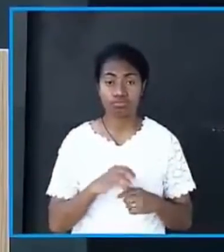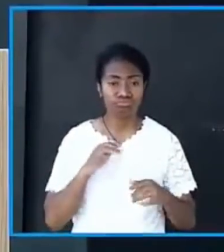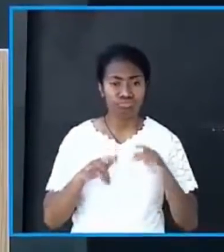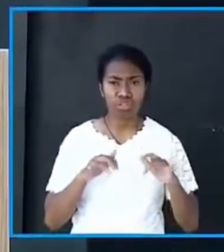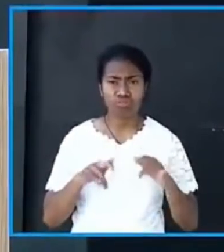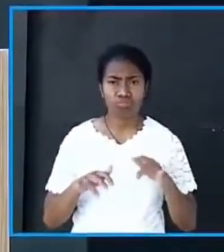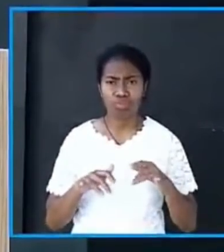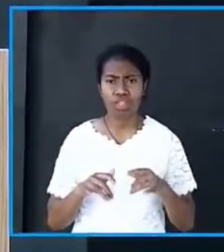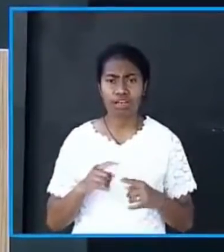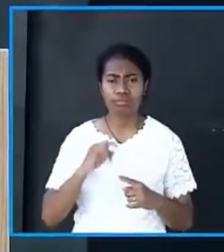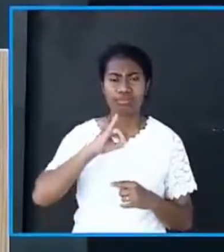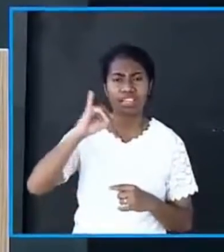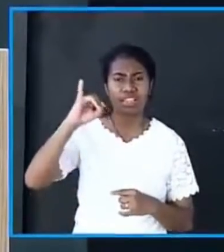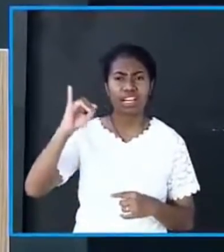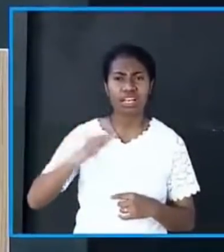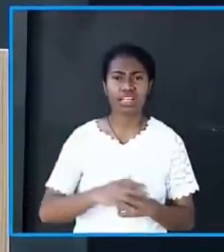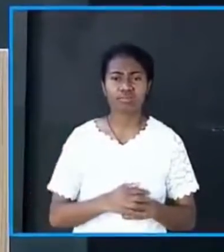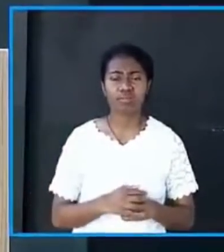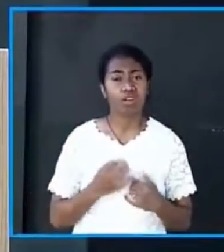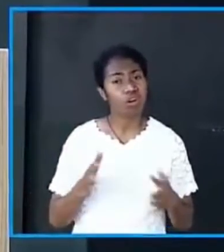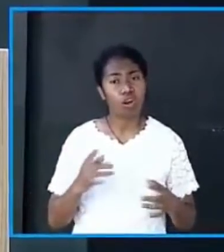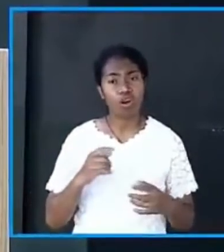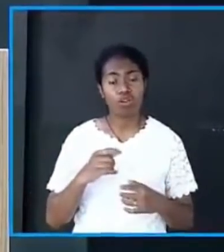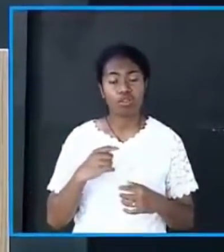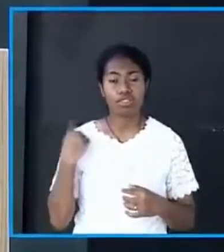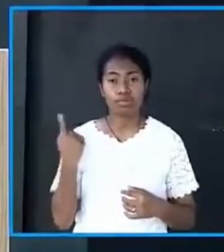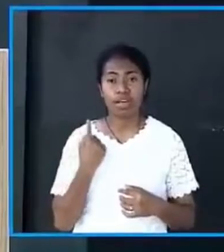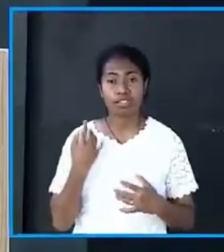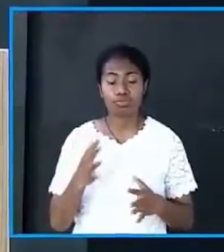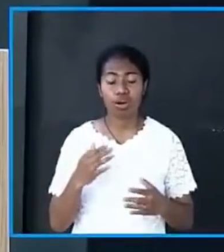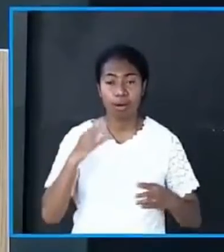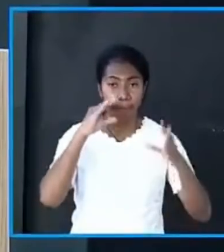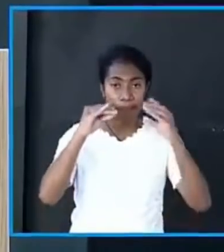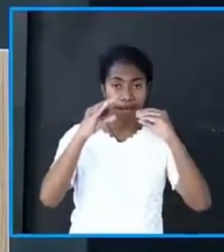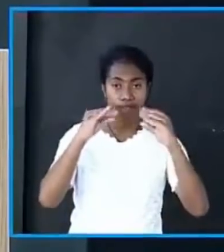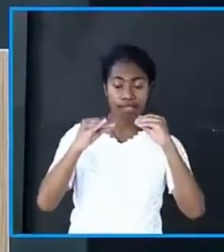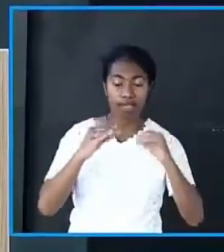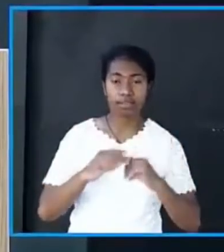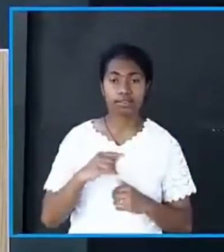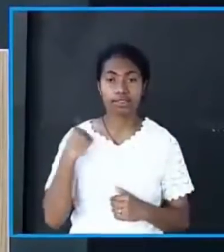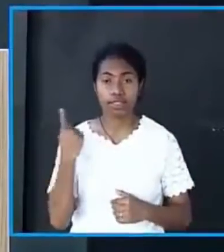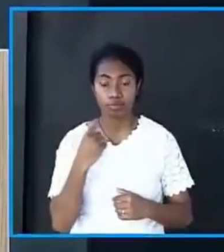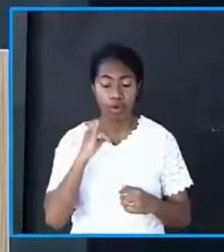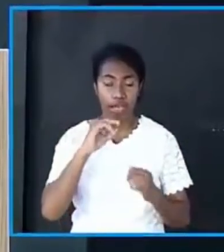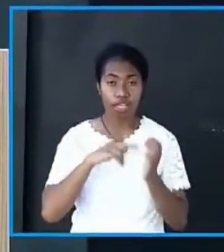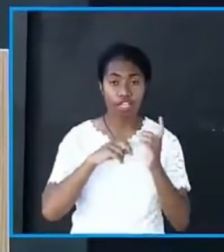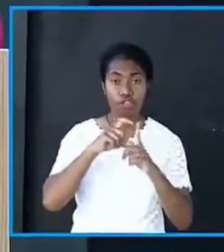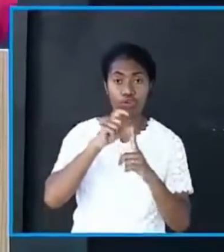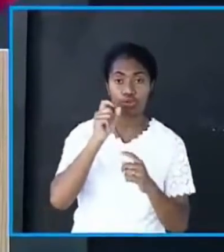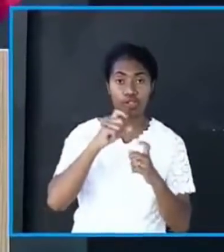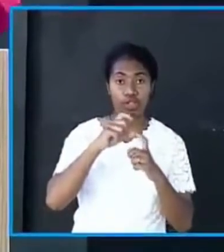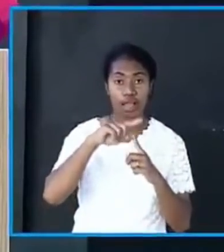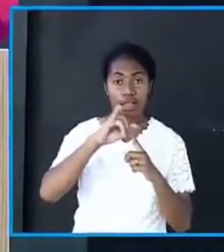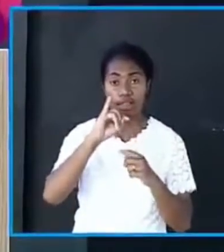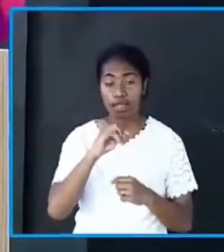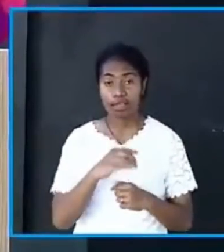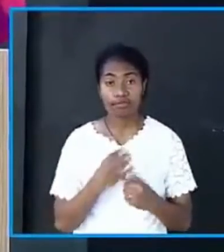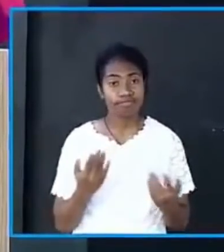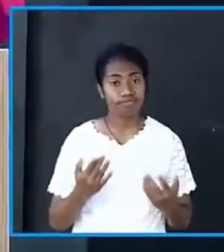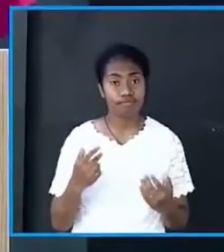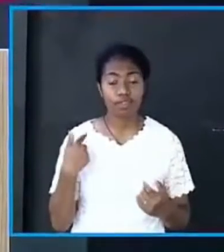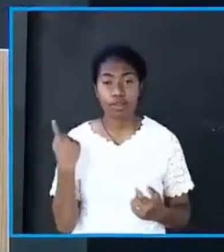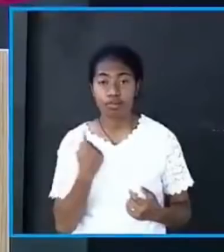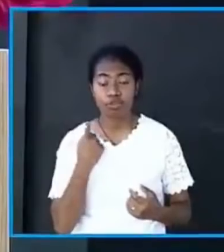dan internet kalau sudah Rabu pelajar sejarah industri Makassar kena revolusi